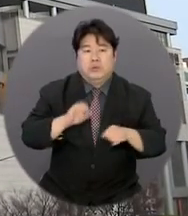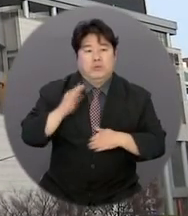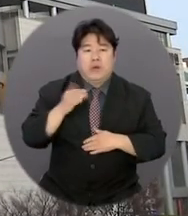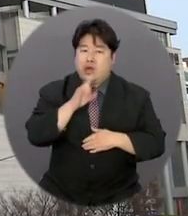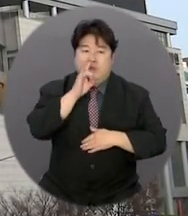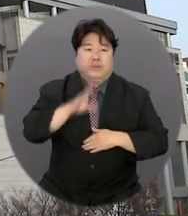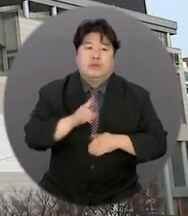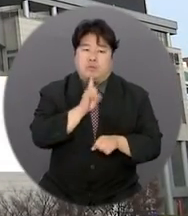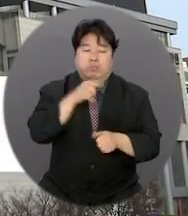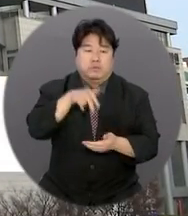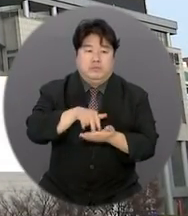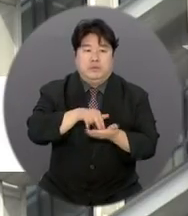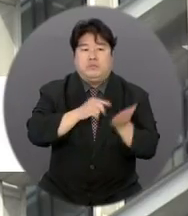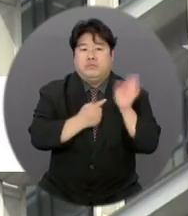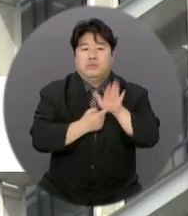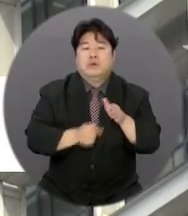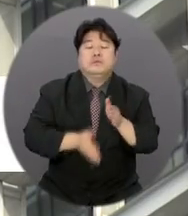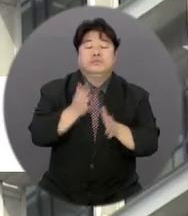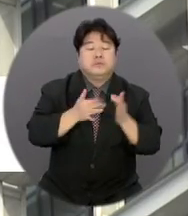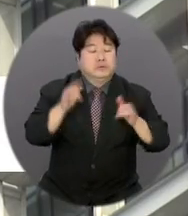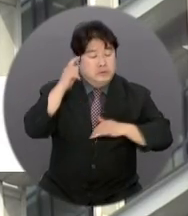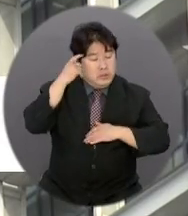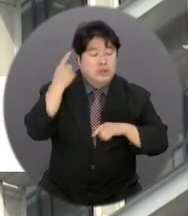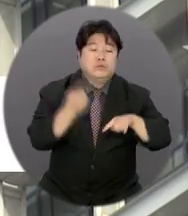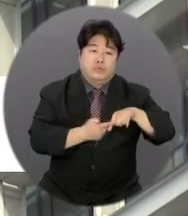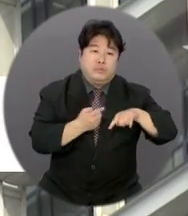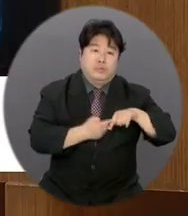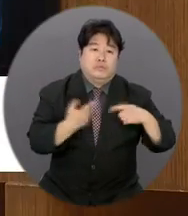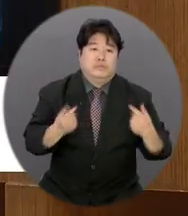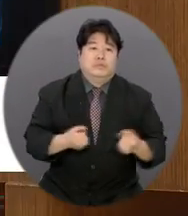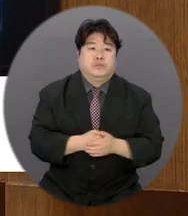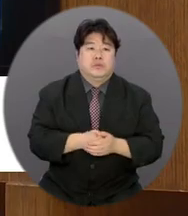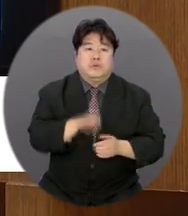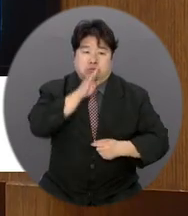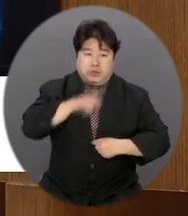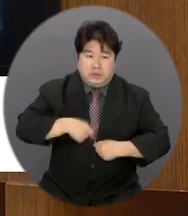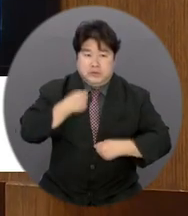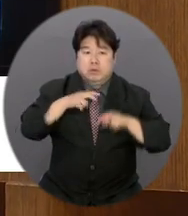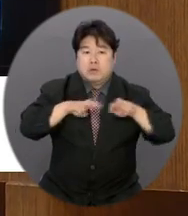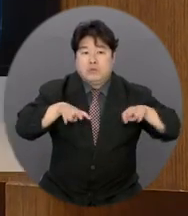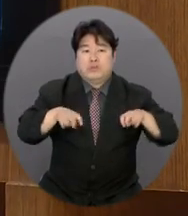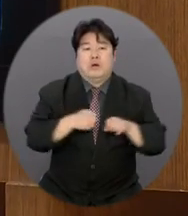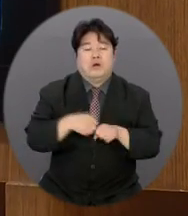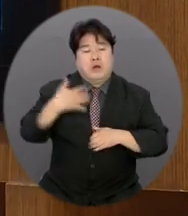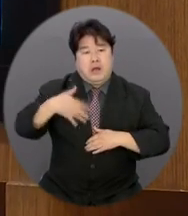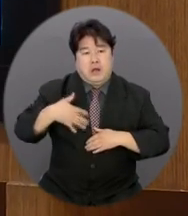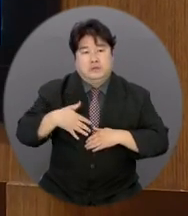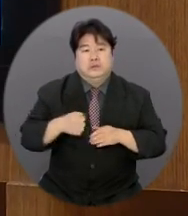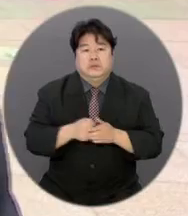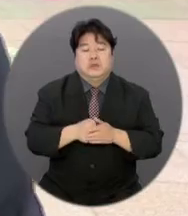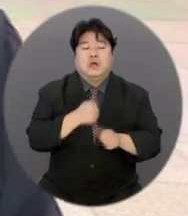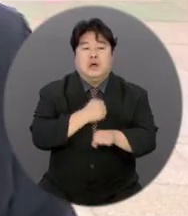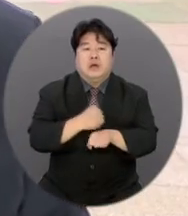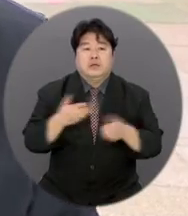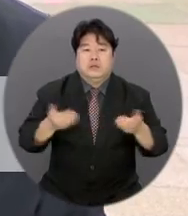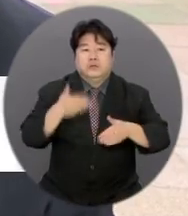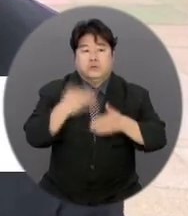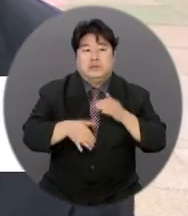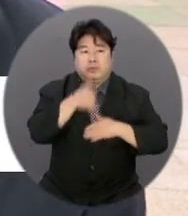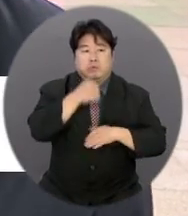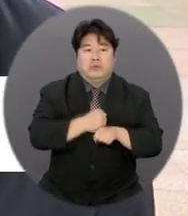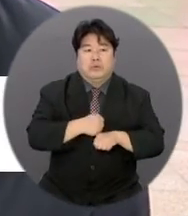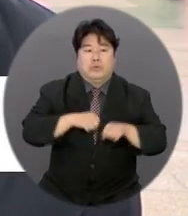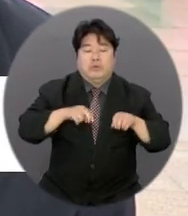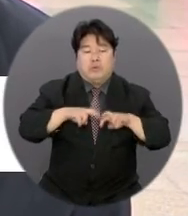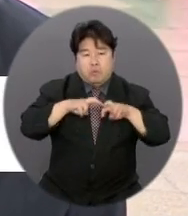잇따라 밝혔습니다. 시민들의 생각도 마찬가지였습니다. 진상 규명까지 아직 갈 길이 남아 있고 그 밝히고